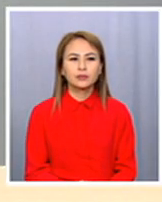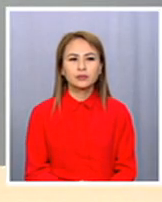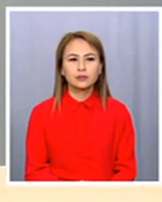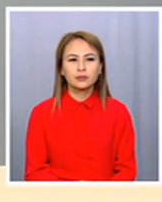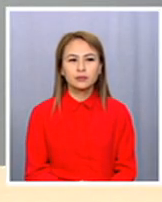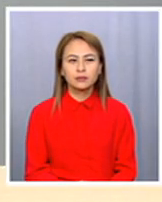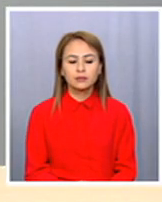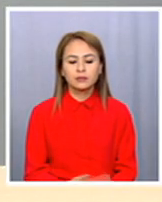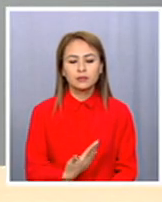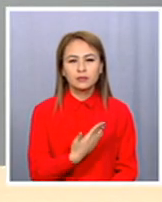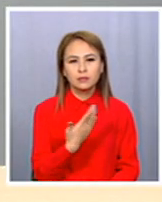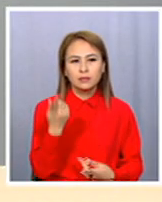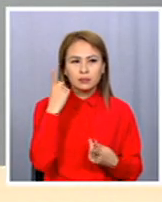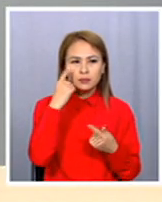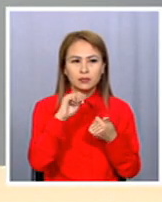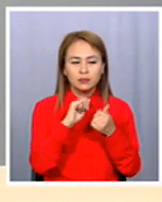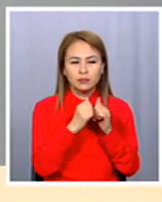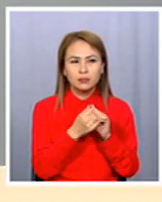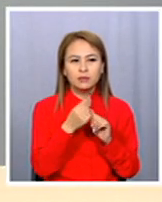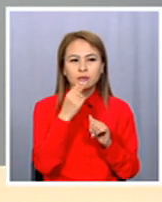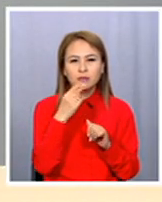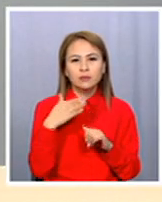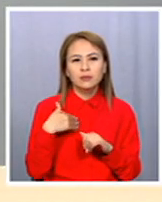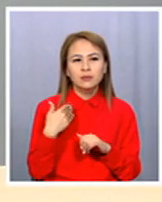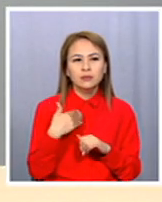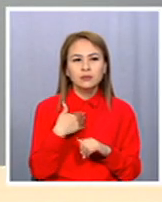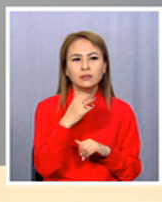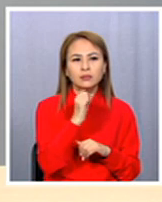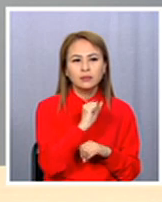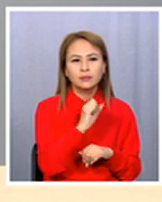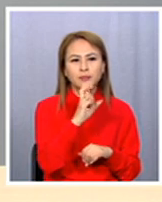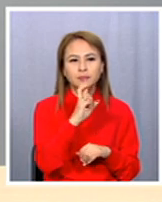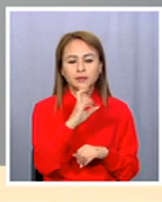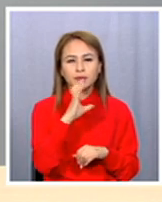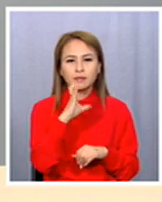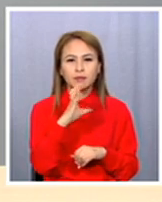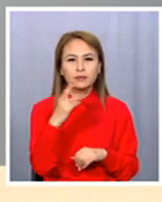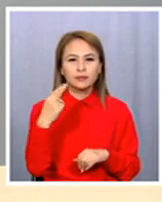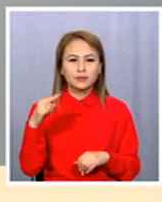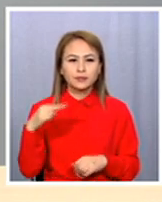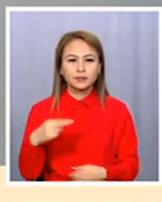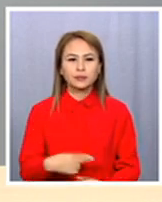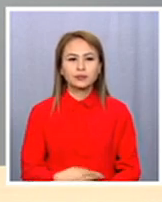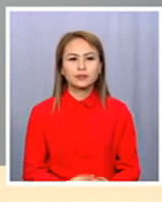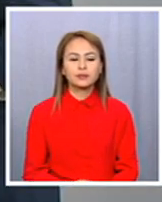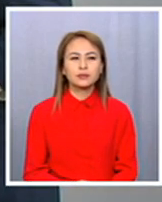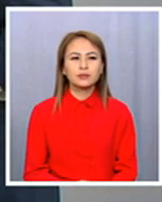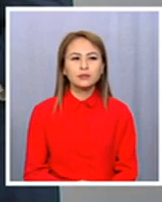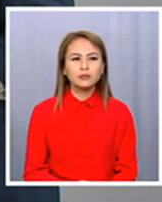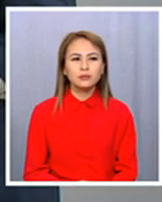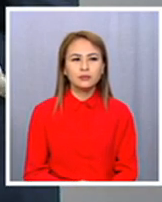надеюсь, вы запомнили витамины А, В, С, Д. Молодцы!